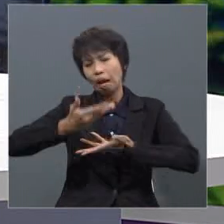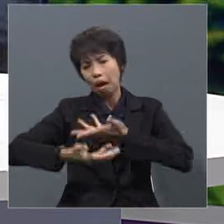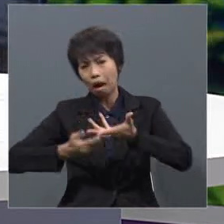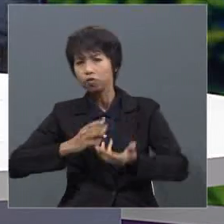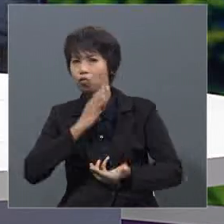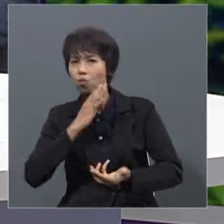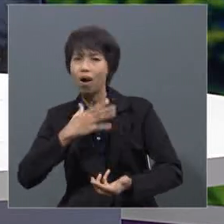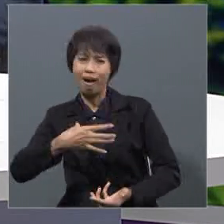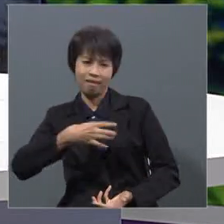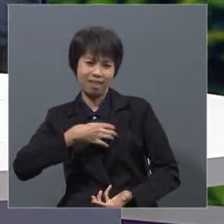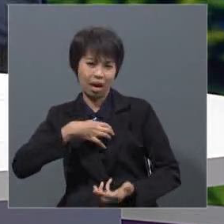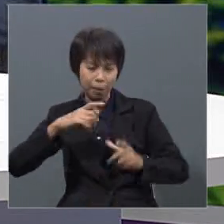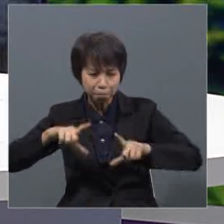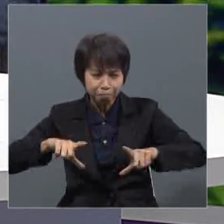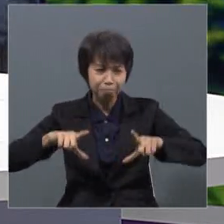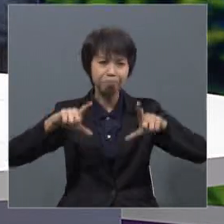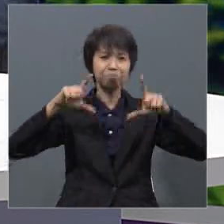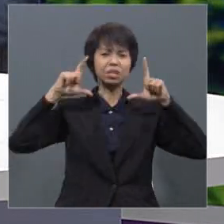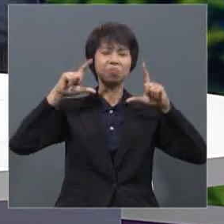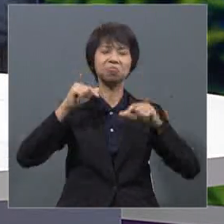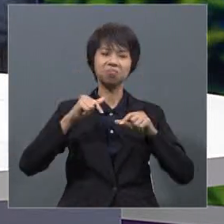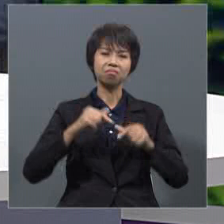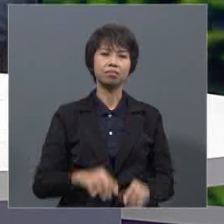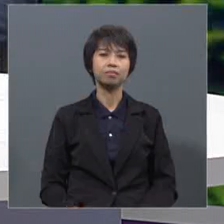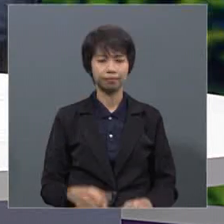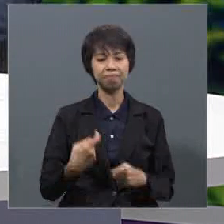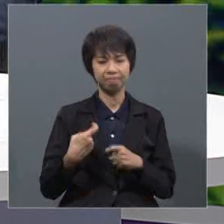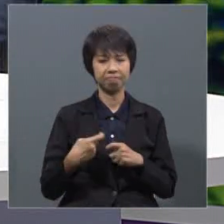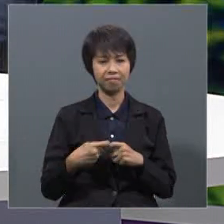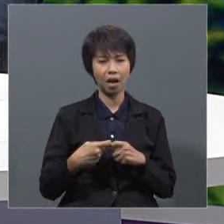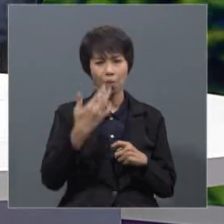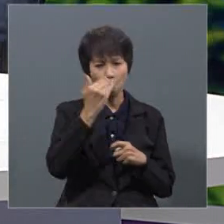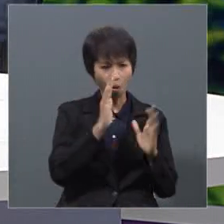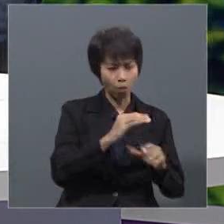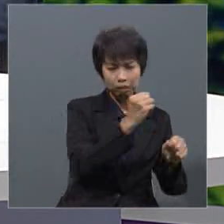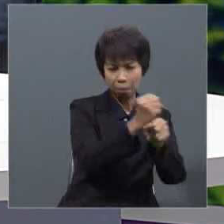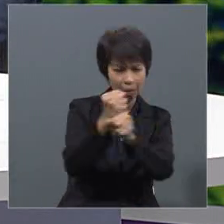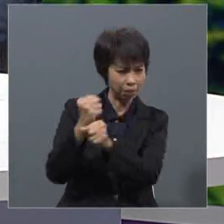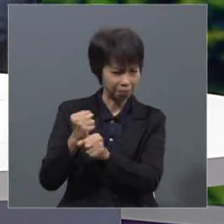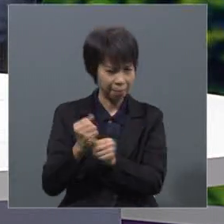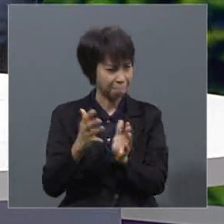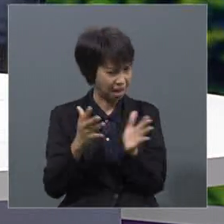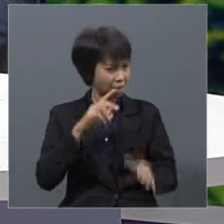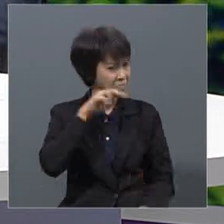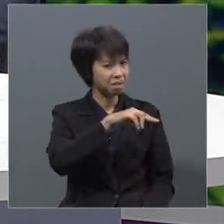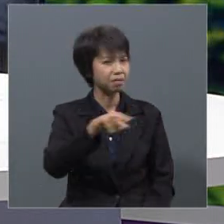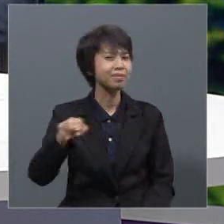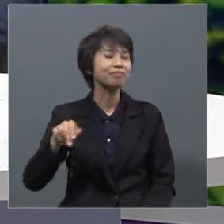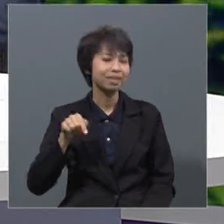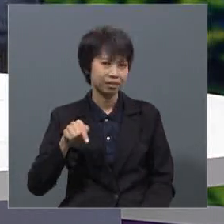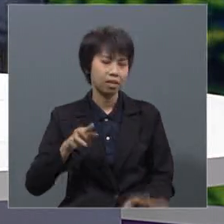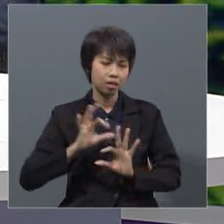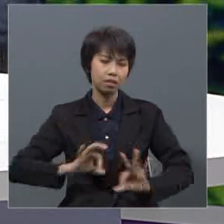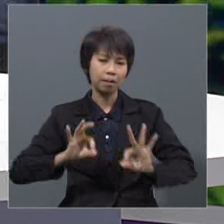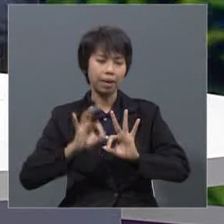สำเร็จแล้วก้าก้าวไปเป็นอยู่ในระดับแถวหน้าเนี่ยมันก็ต้องใช้ความพยายามแล้วไม่ใช่ทุกคนนจะไปถึงจุดนั้นครับต้องมี